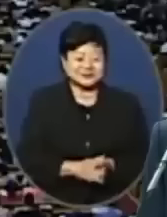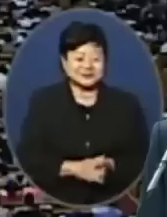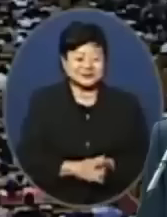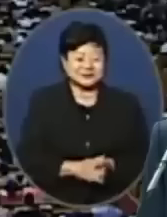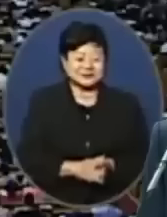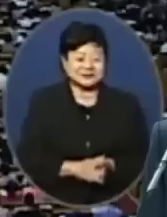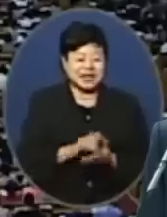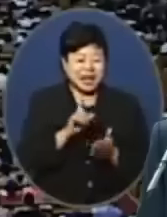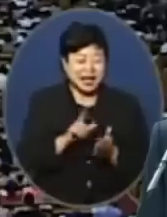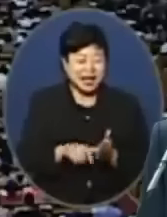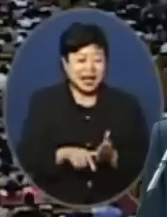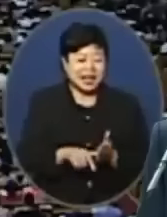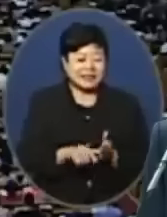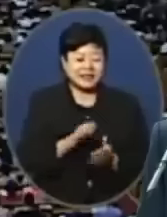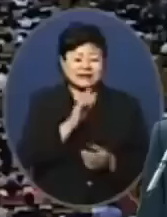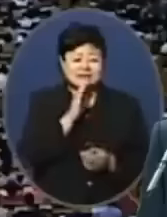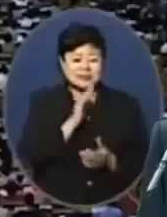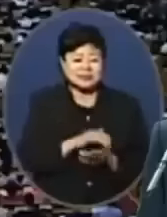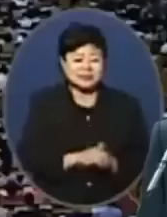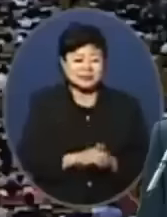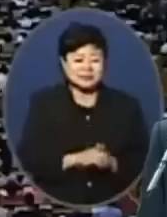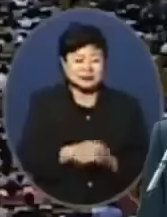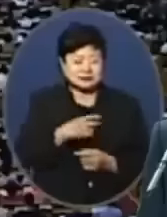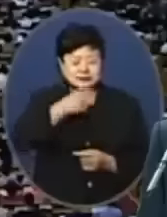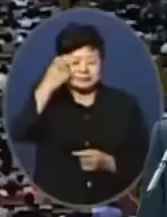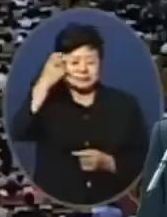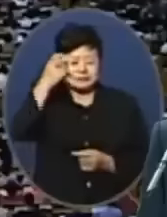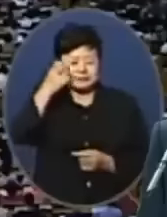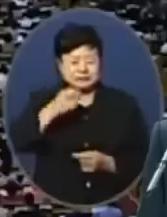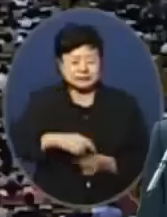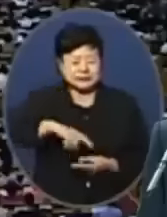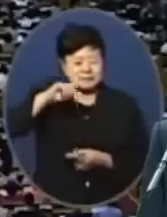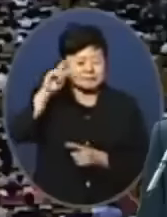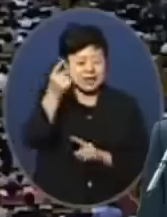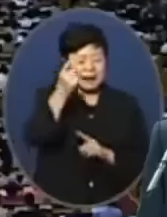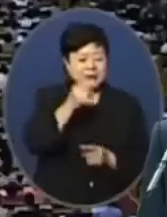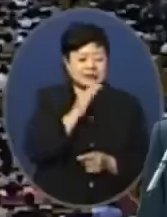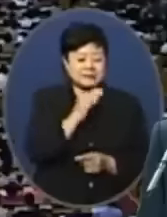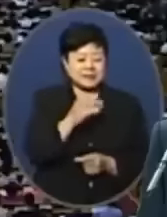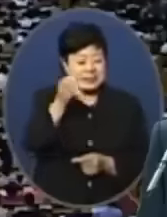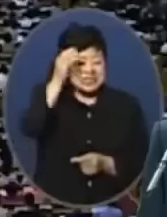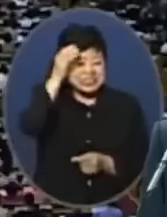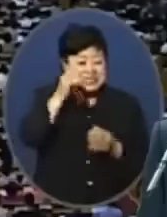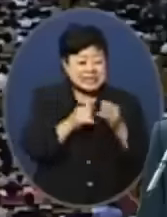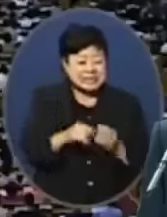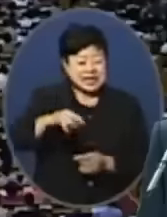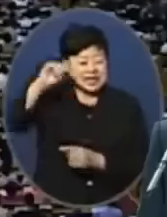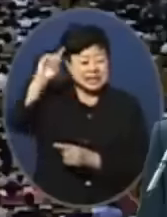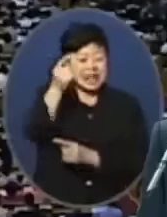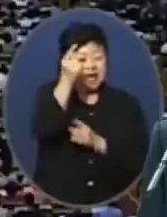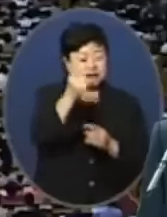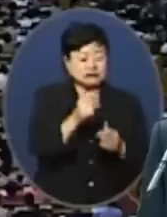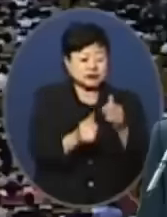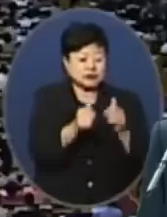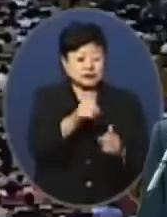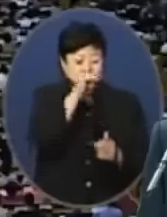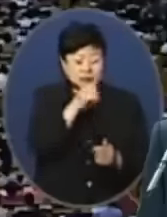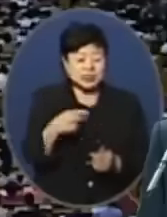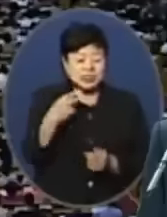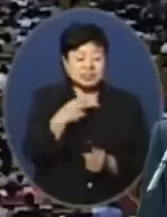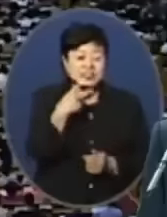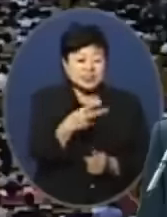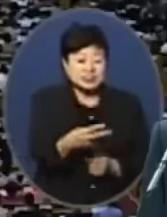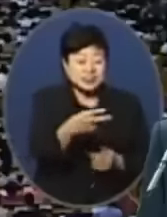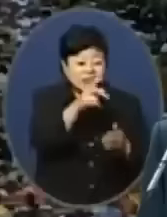한때 타격 천재로 불리며 메이저리그 최고 유망주로 기대를 모았던 야구 선수가 있었는데